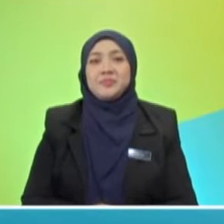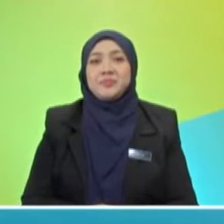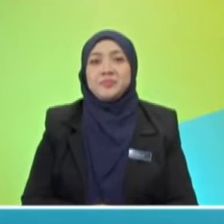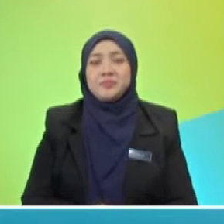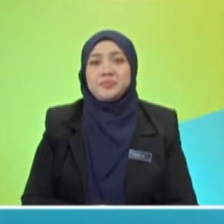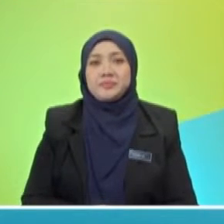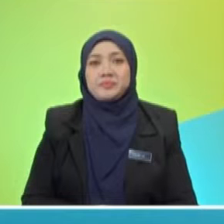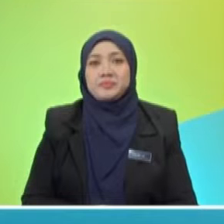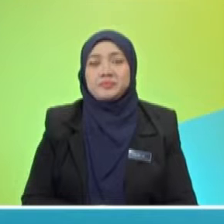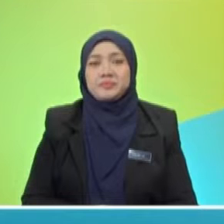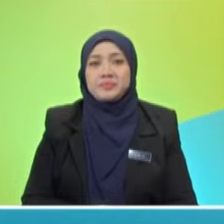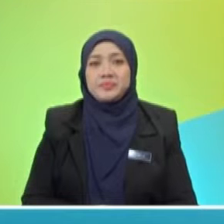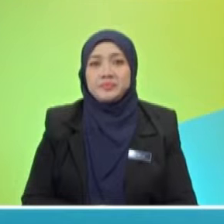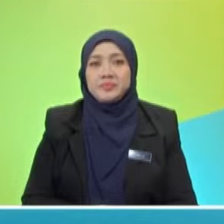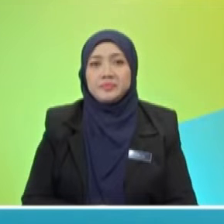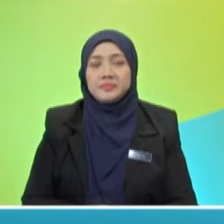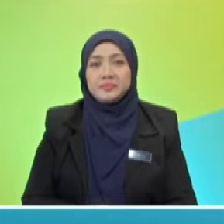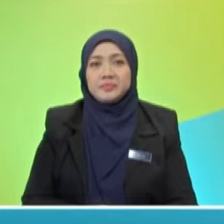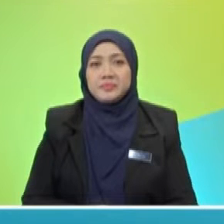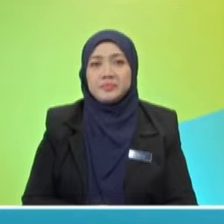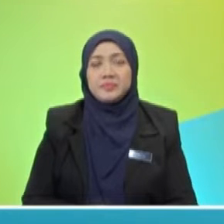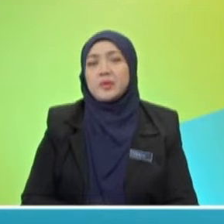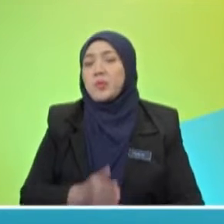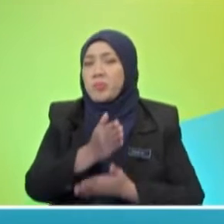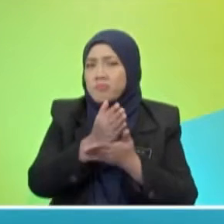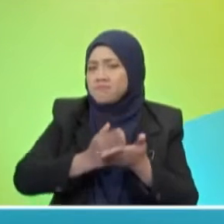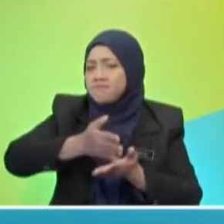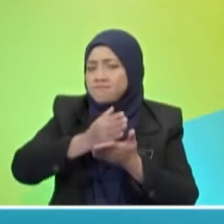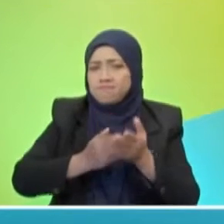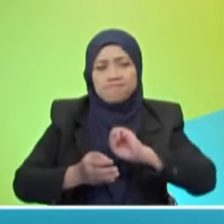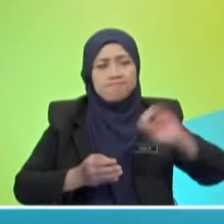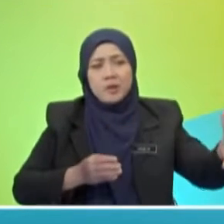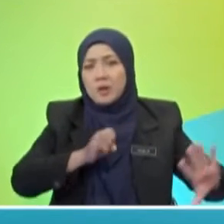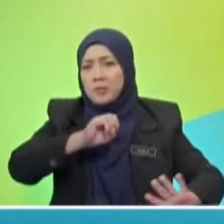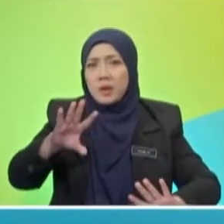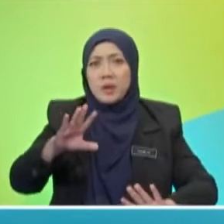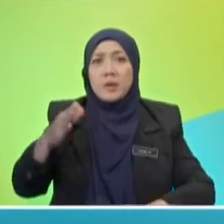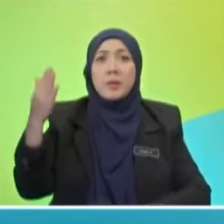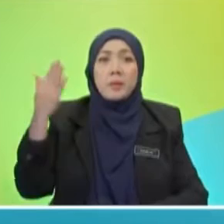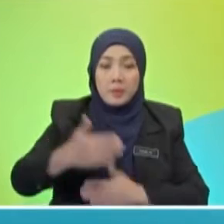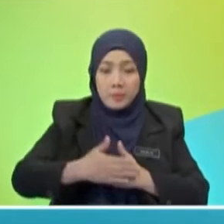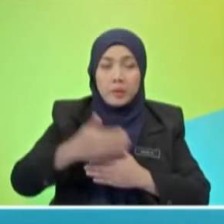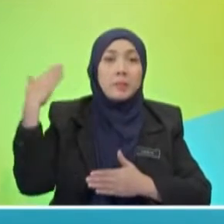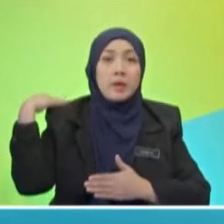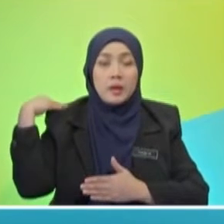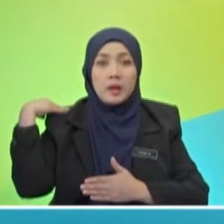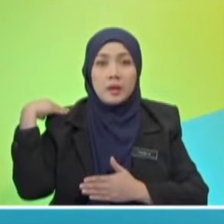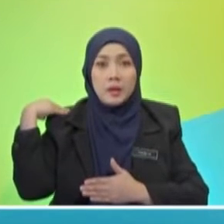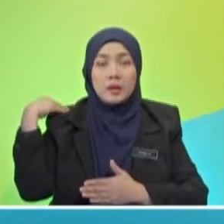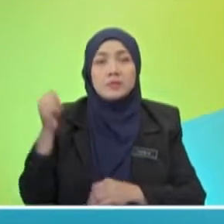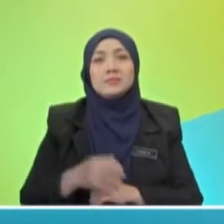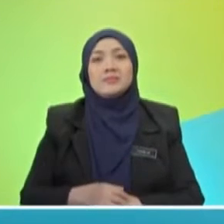tu. Betul ke potong tak depan, betul? Depan, potong belakang atau sukat. Okey. Nampaknya Alif dah siap tu,